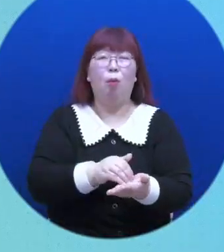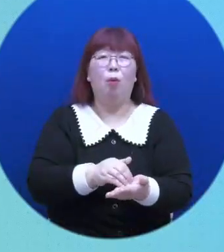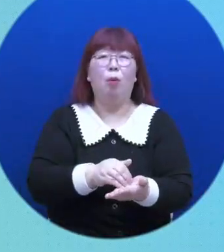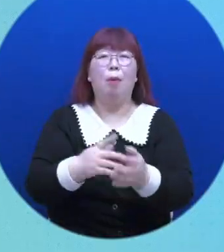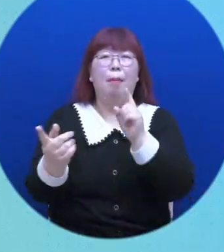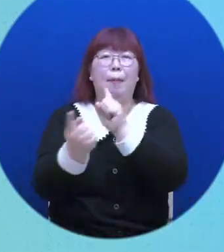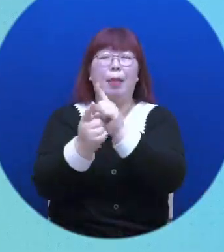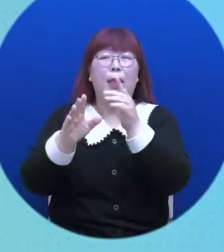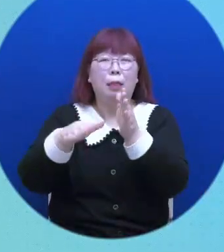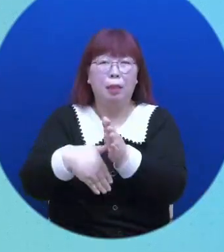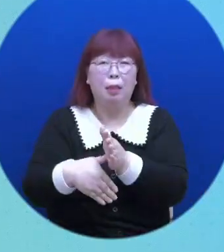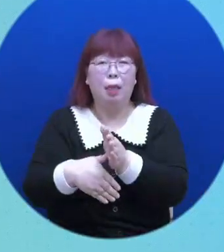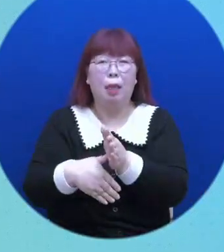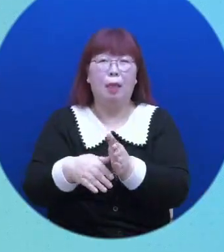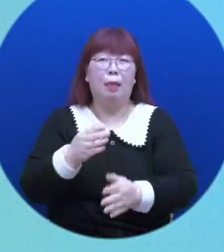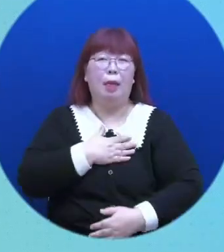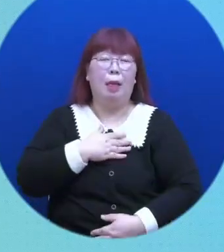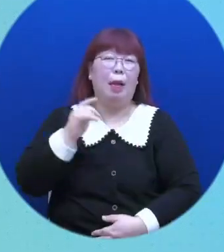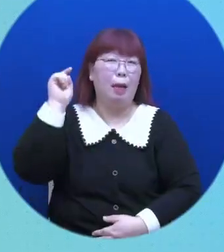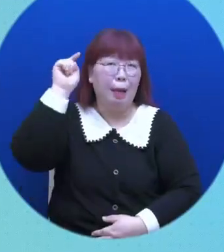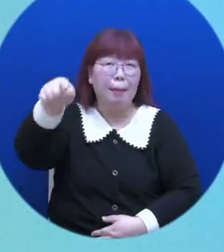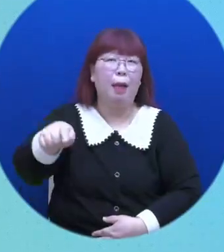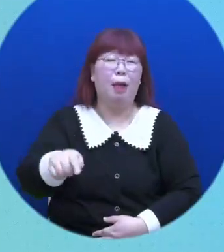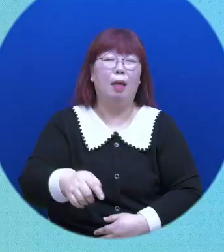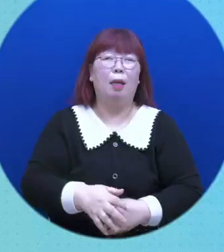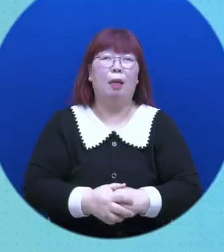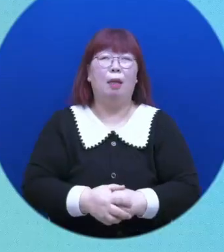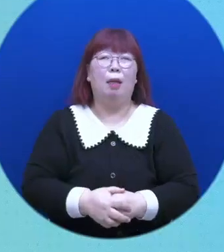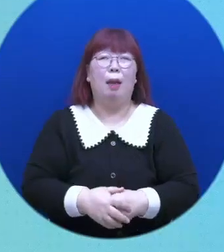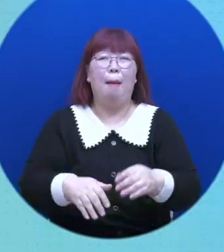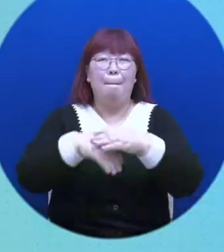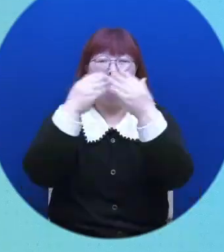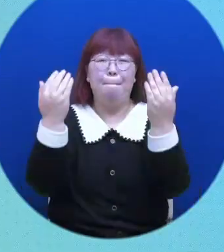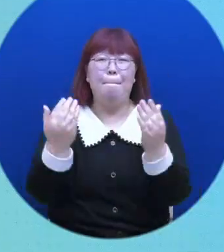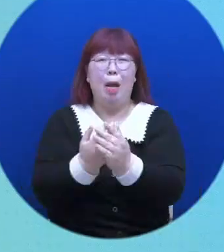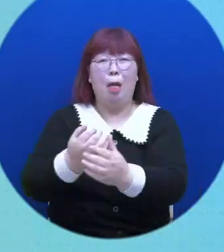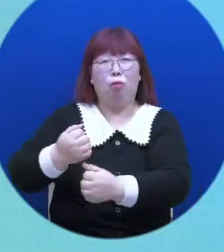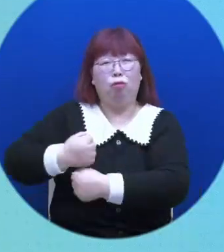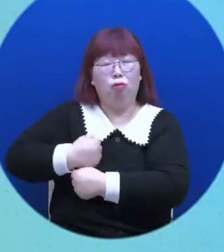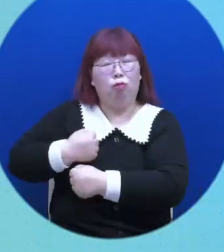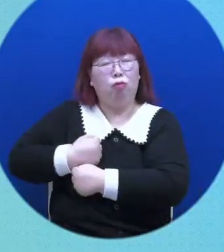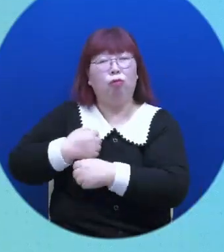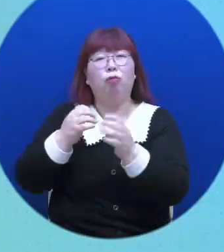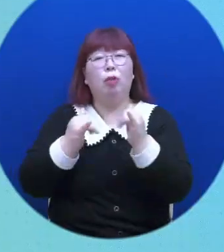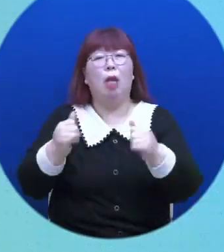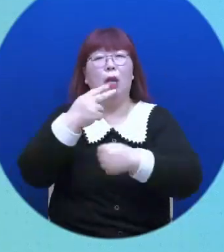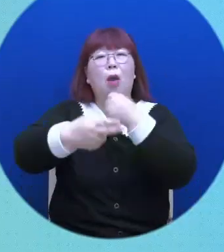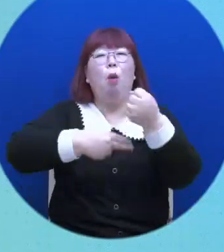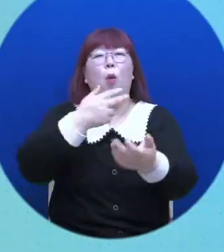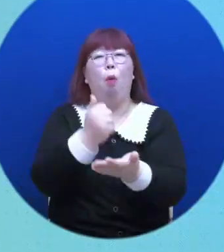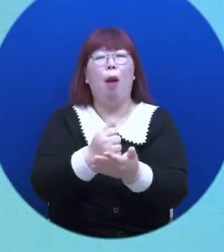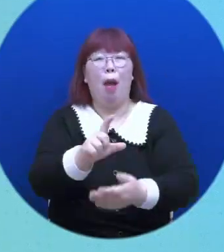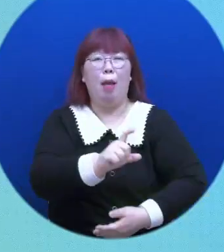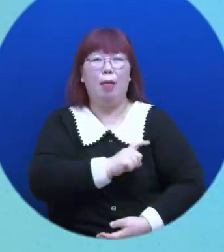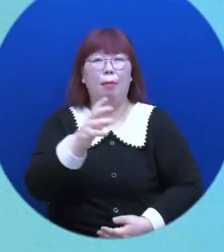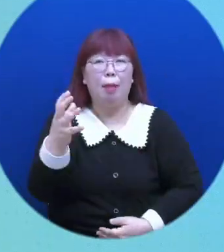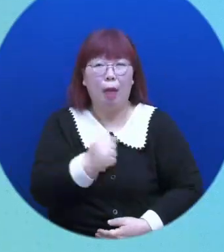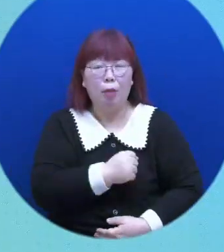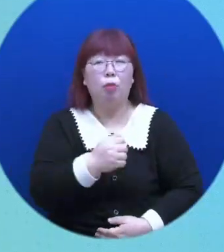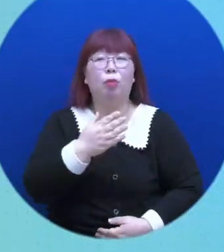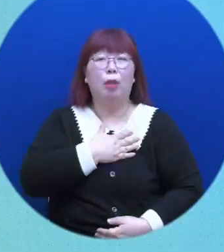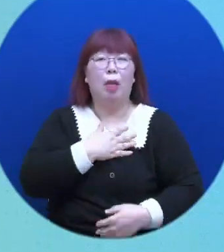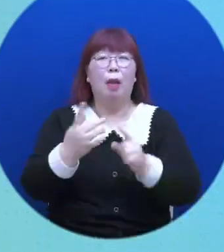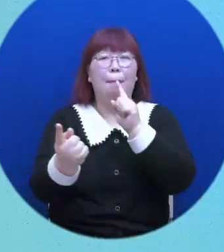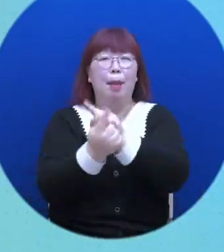오지만은 내가 간다. 내가 모두 가는 만군의 여호와의 이름으로 내게 간다. 이것이 다윗의